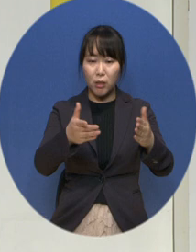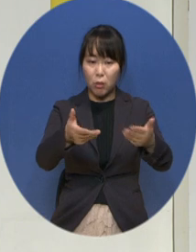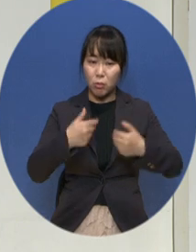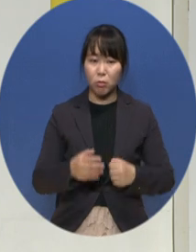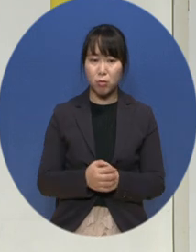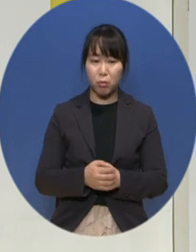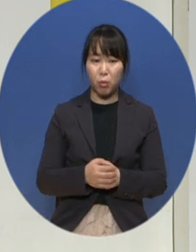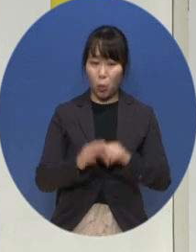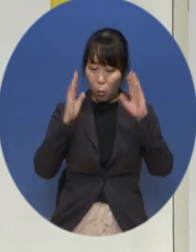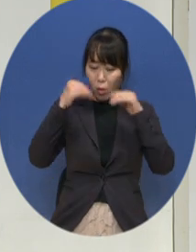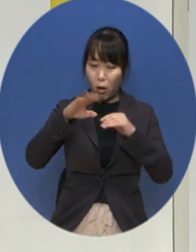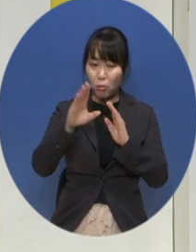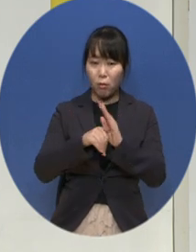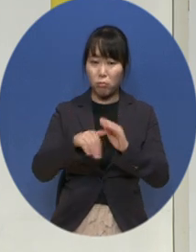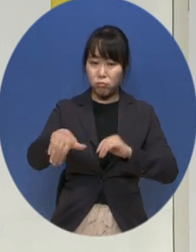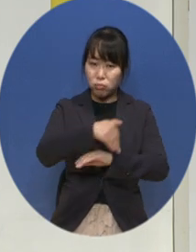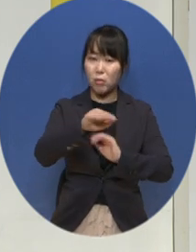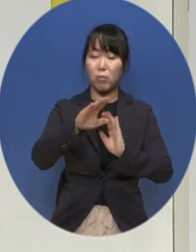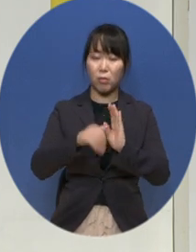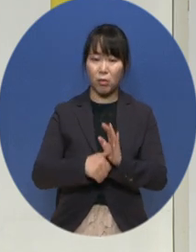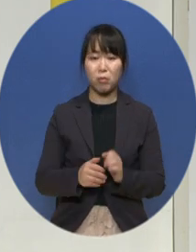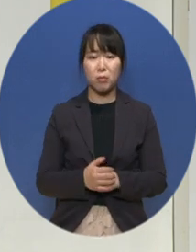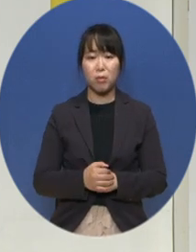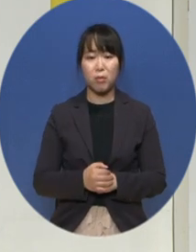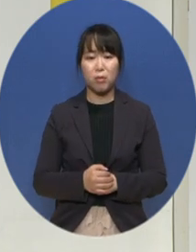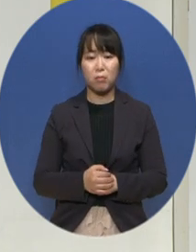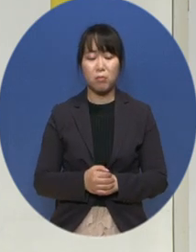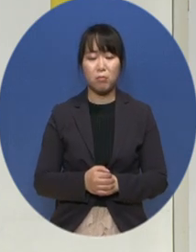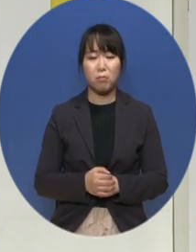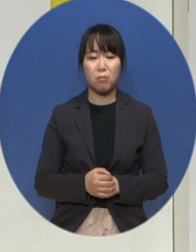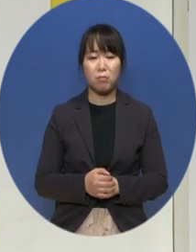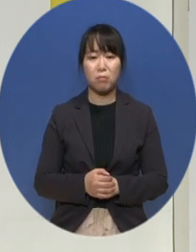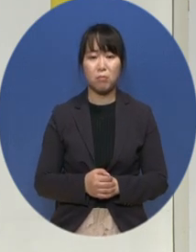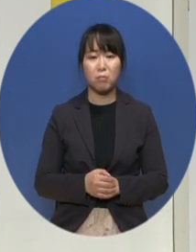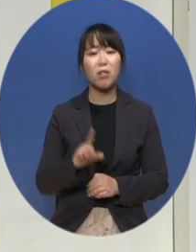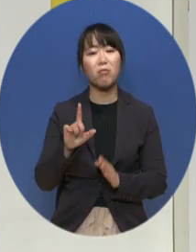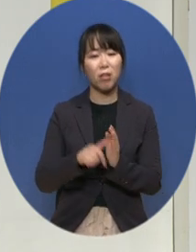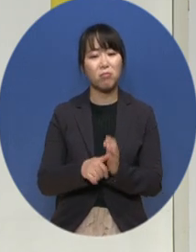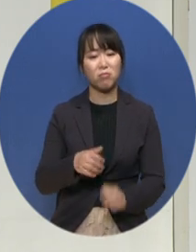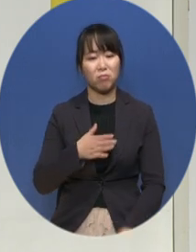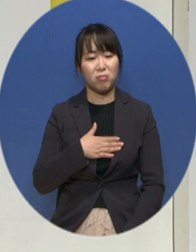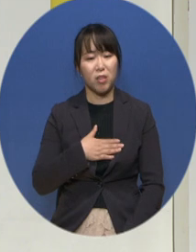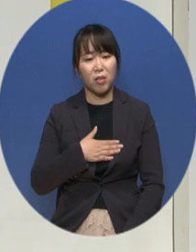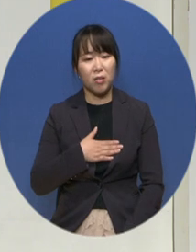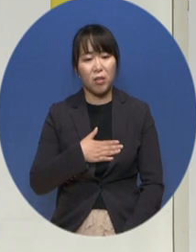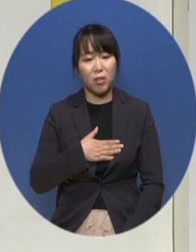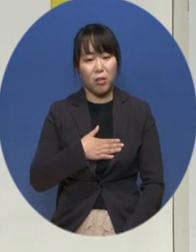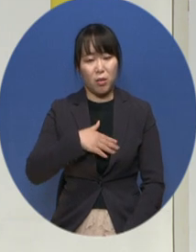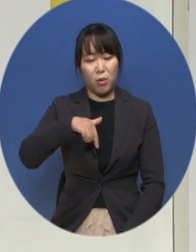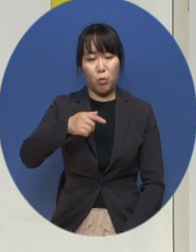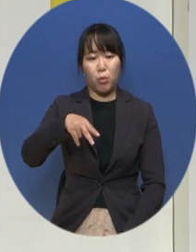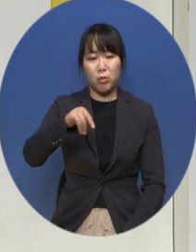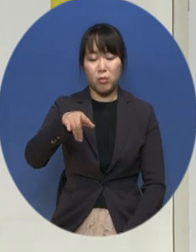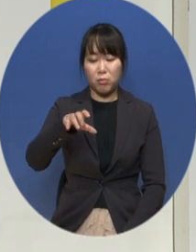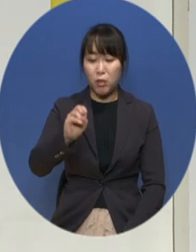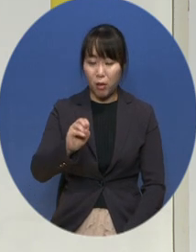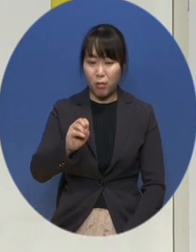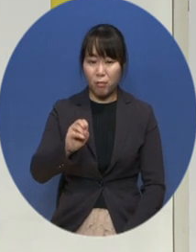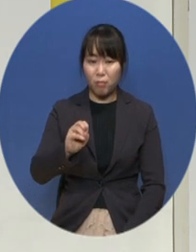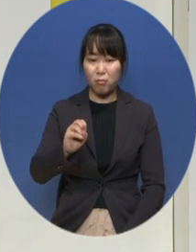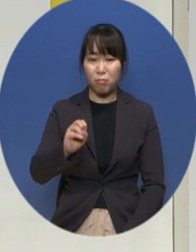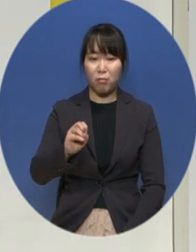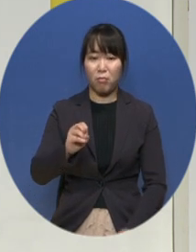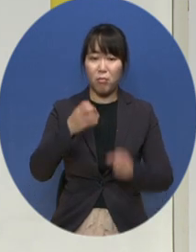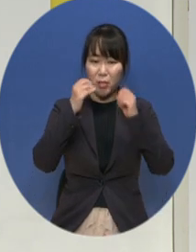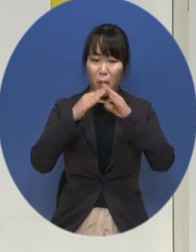땐 예 공부할 때 오르고 내리고 할 때는 예 그래도 그 그때는 아니 제가 고 위생 1회 무슨